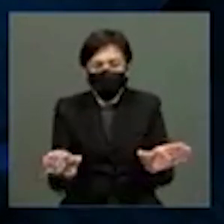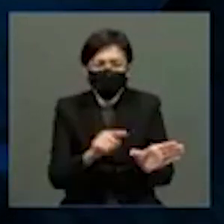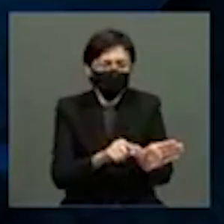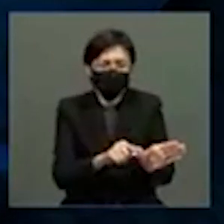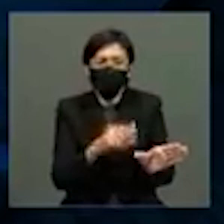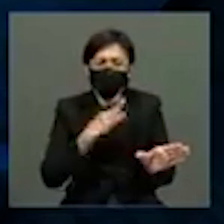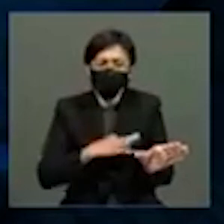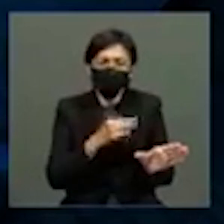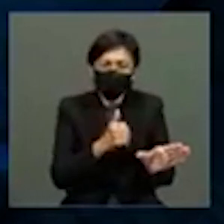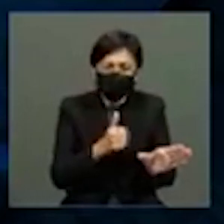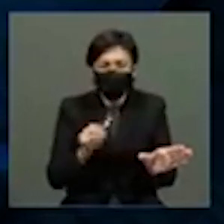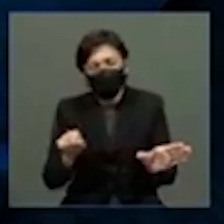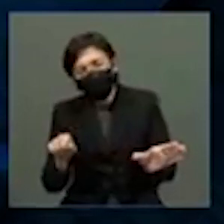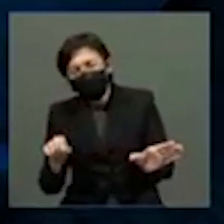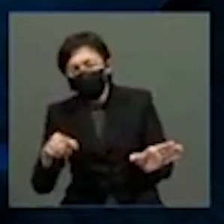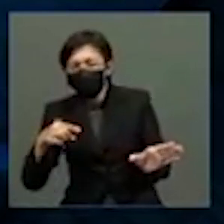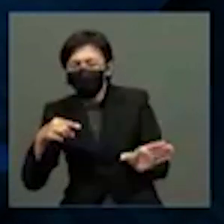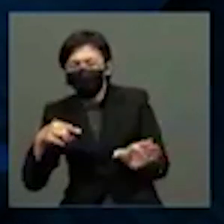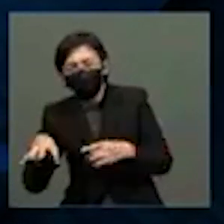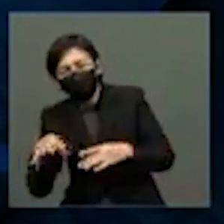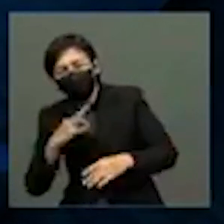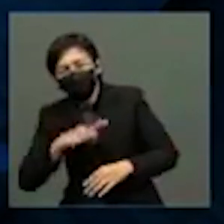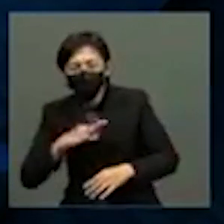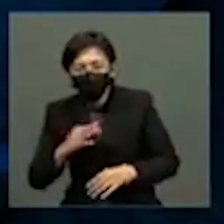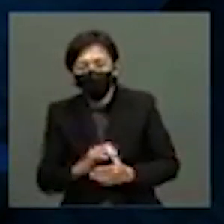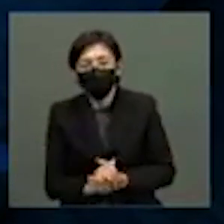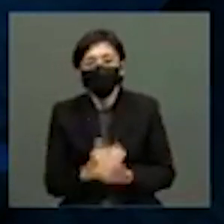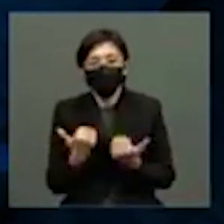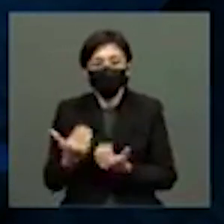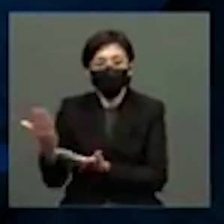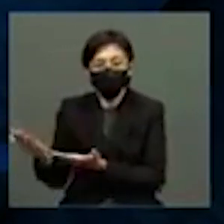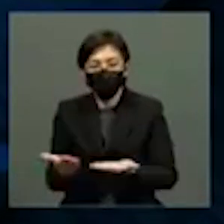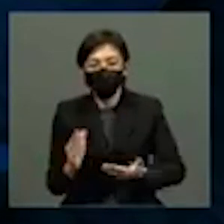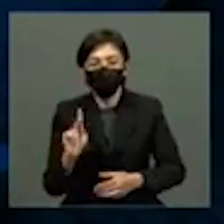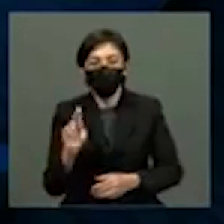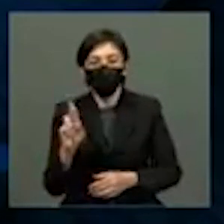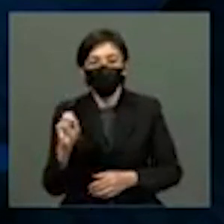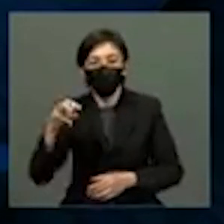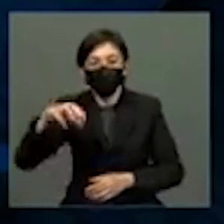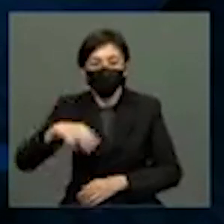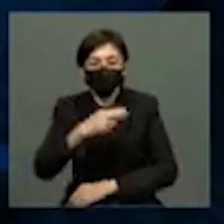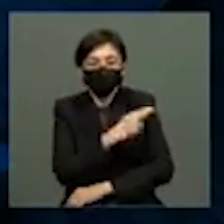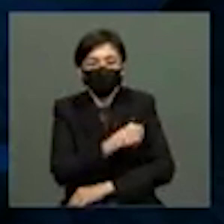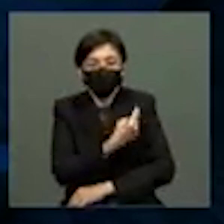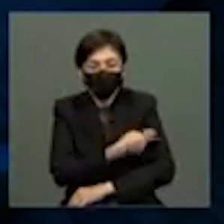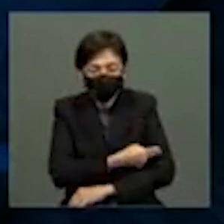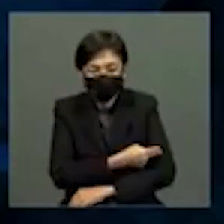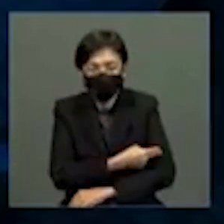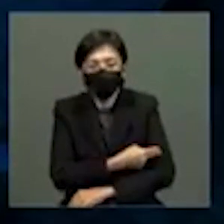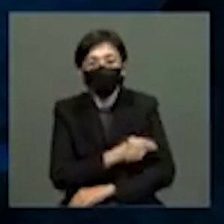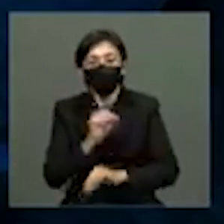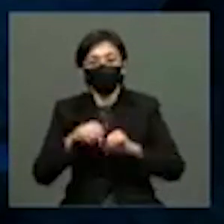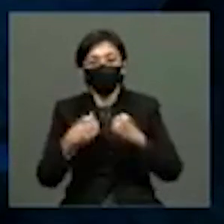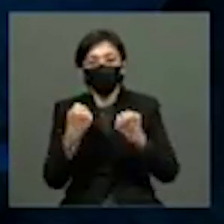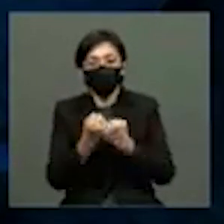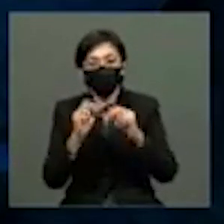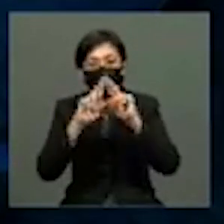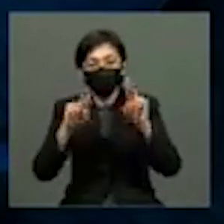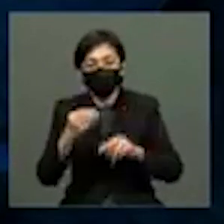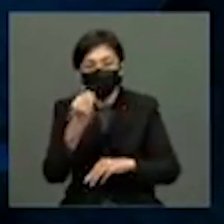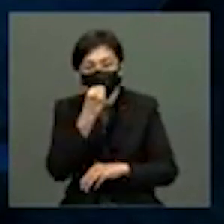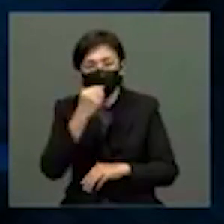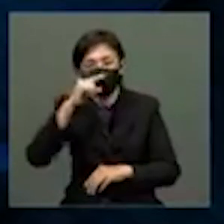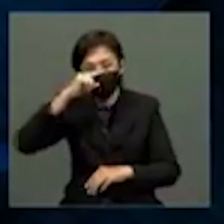าวันนี้ได้เชิญทางกรมอนามัยแล้วก็ทางสมาคมภัตตาคารไ